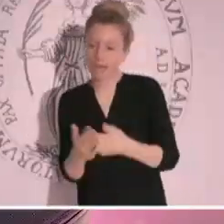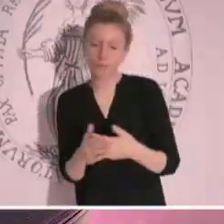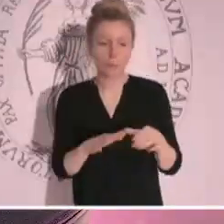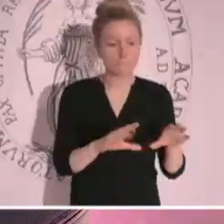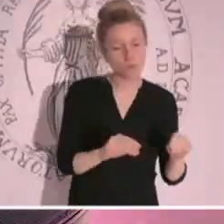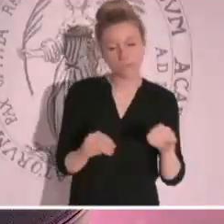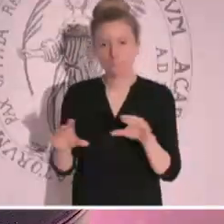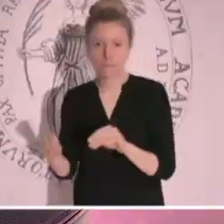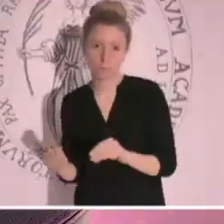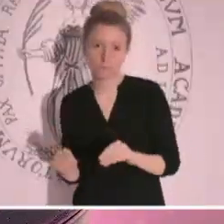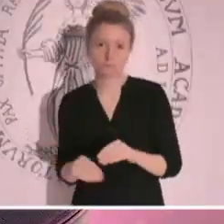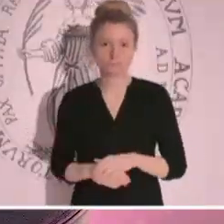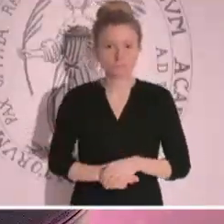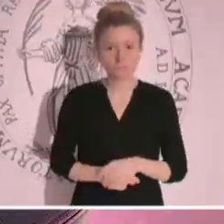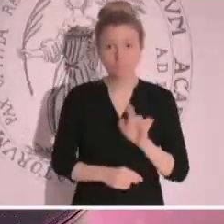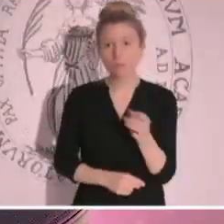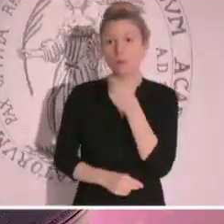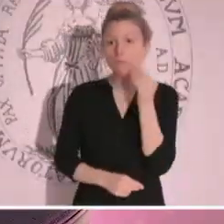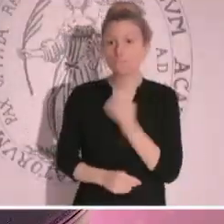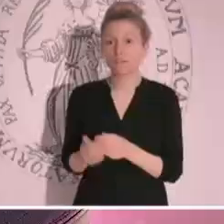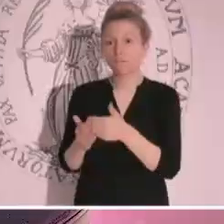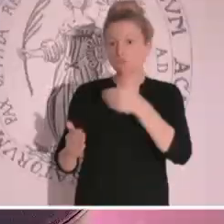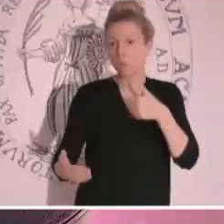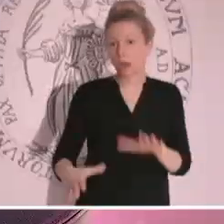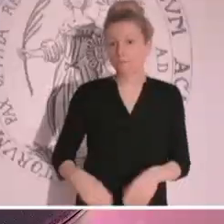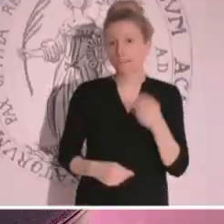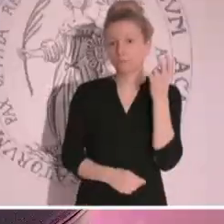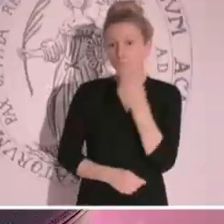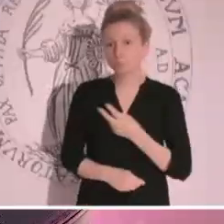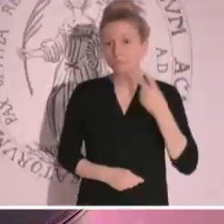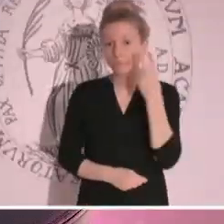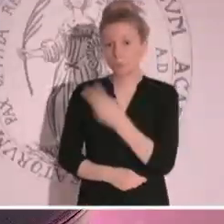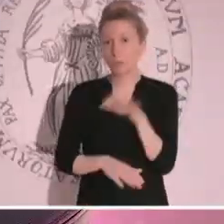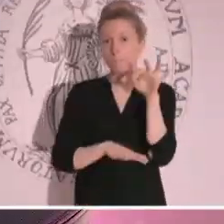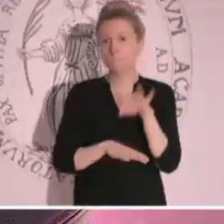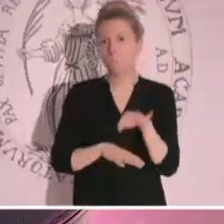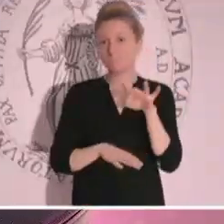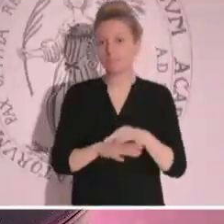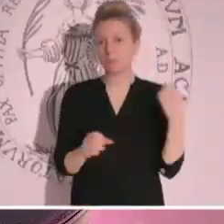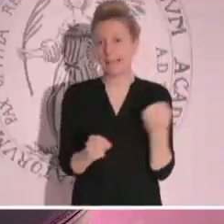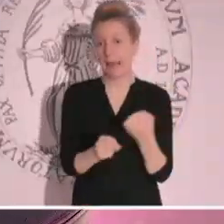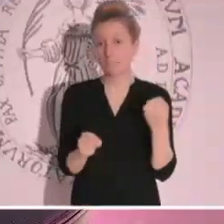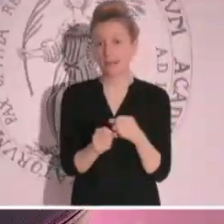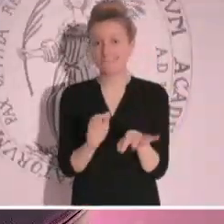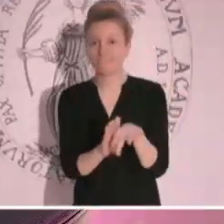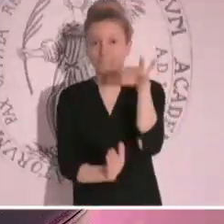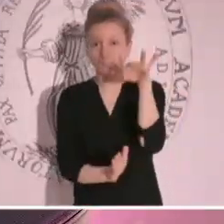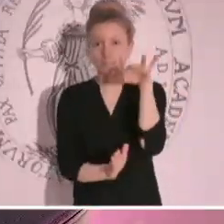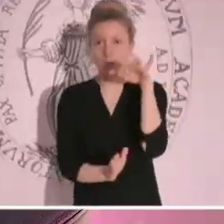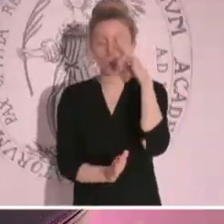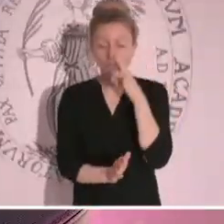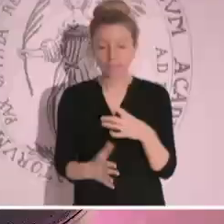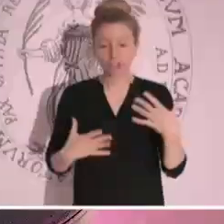mit der Suche nach einer Promotionsarbeit. Es lohnt sich hier, und wenn man in Kiel promoviert hat, ist das auch nach außen